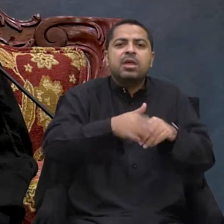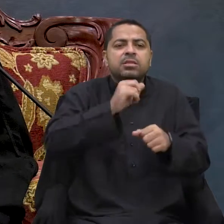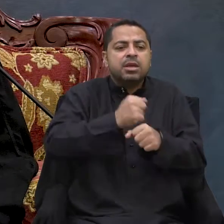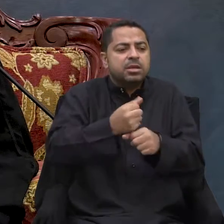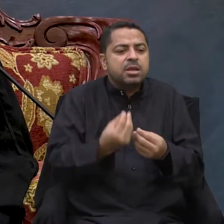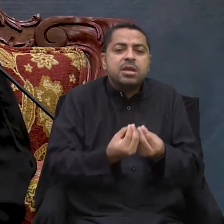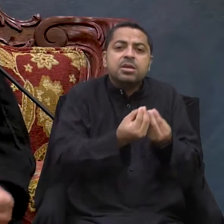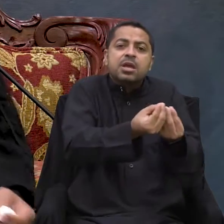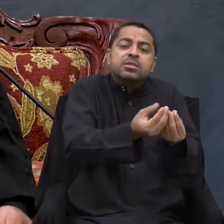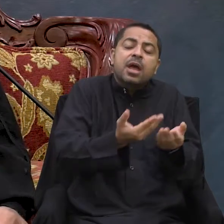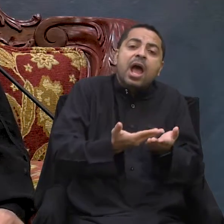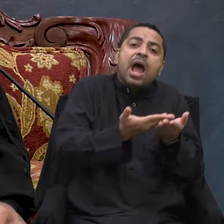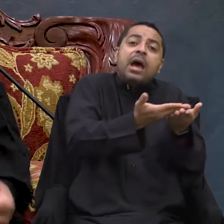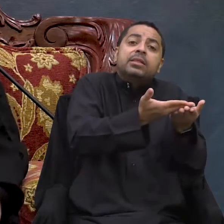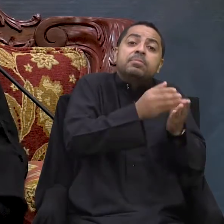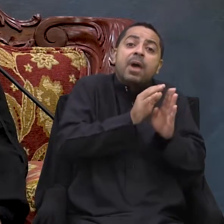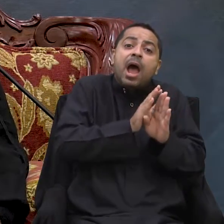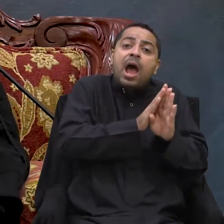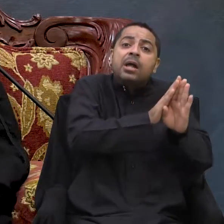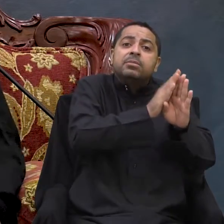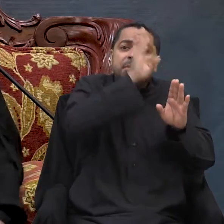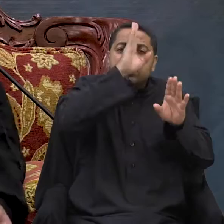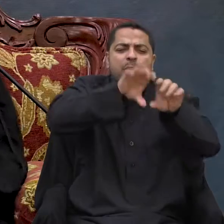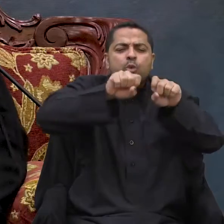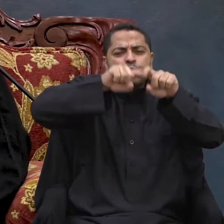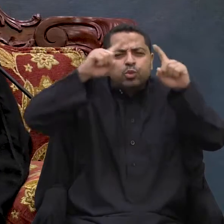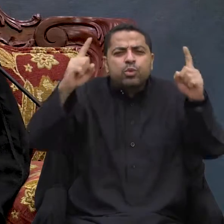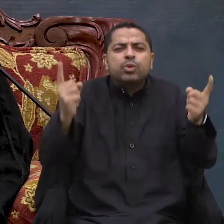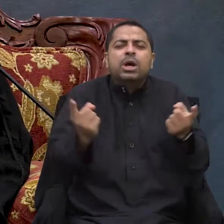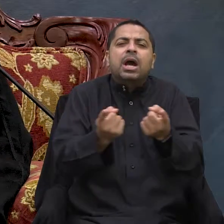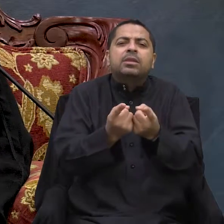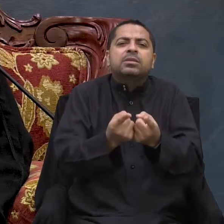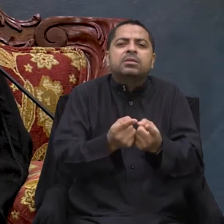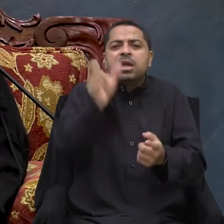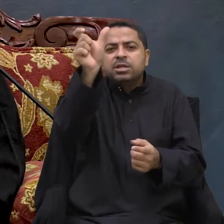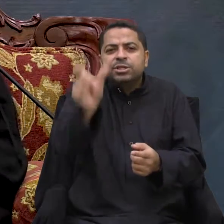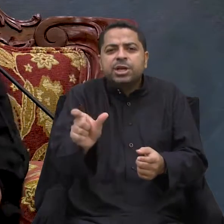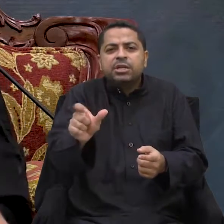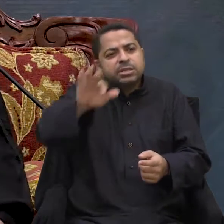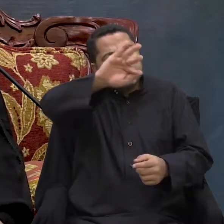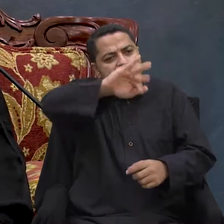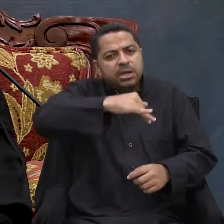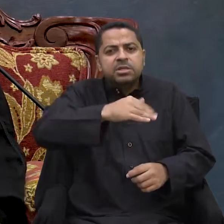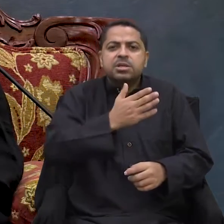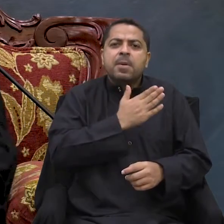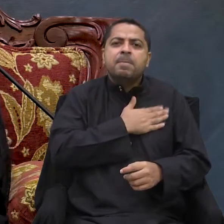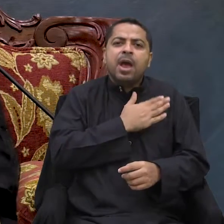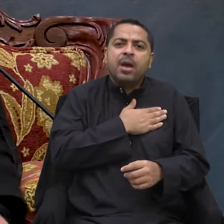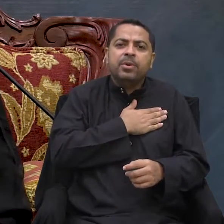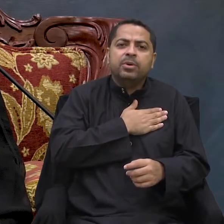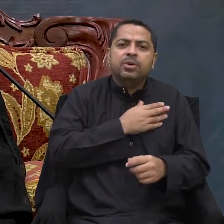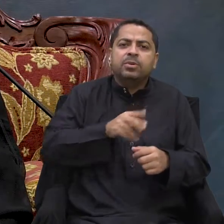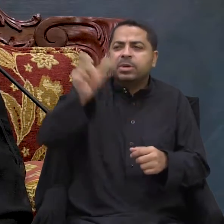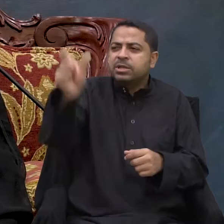الدين. البعض يفعل ذلك فيأتي إلى مجلس، والبعض الآخر